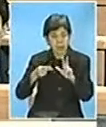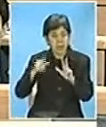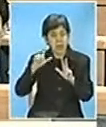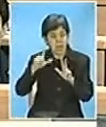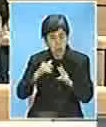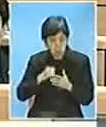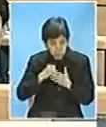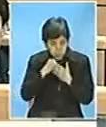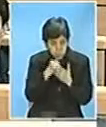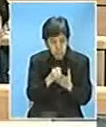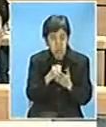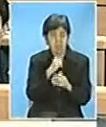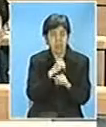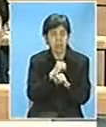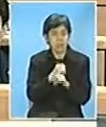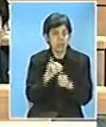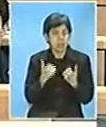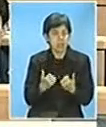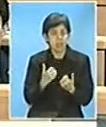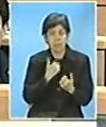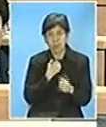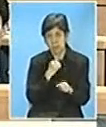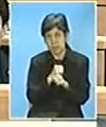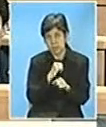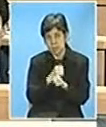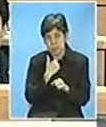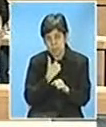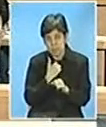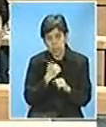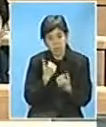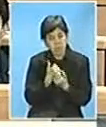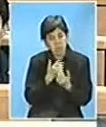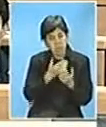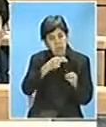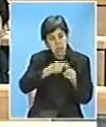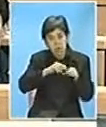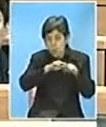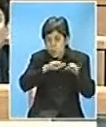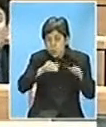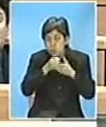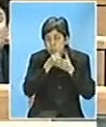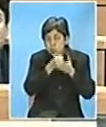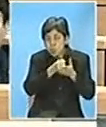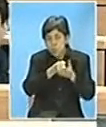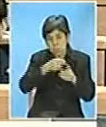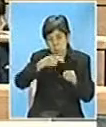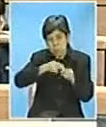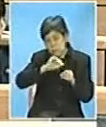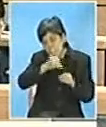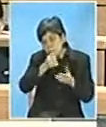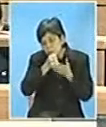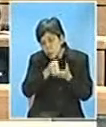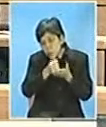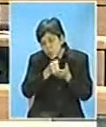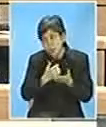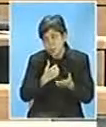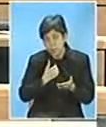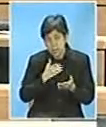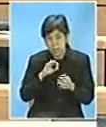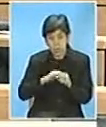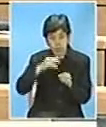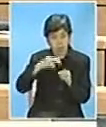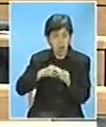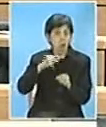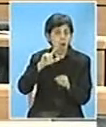ะครับราคาที่ปัจจุบันนี้เรามีการไปตึงราคาหรือไปช่วยราคาเชื้อเพลิงบางอย่างโดยเฉพาะ